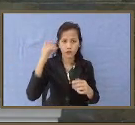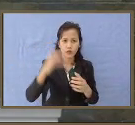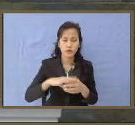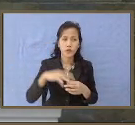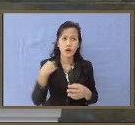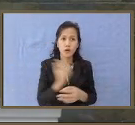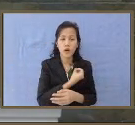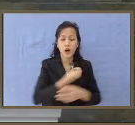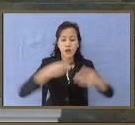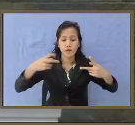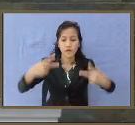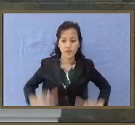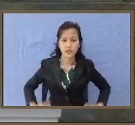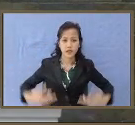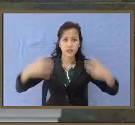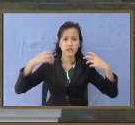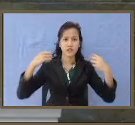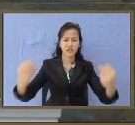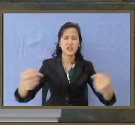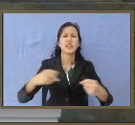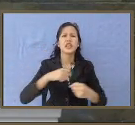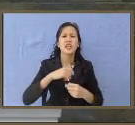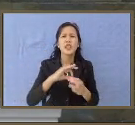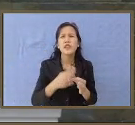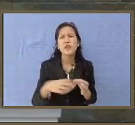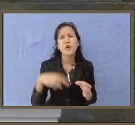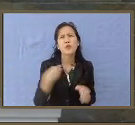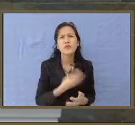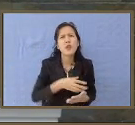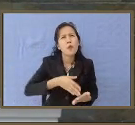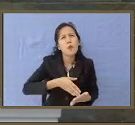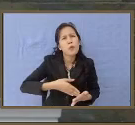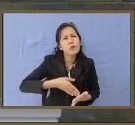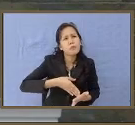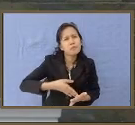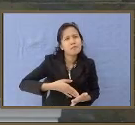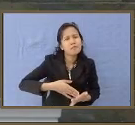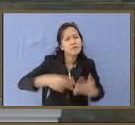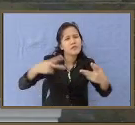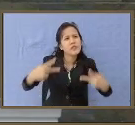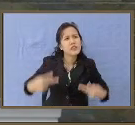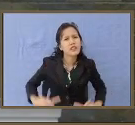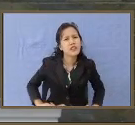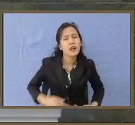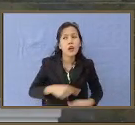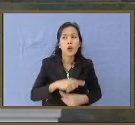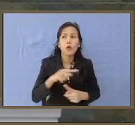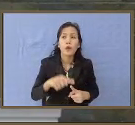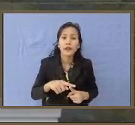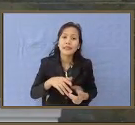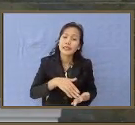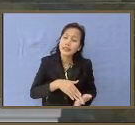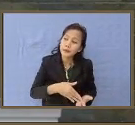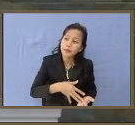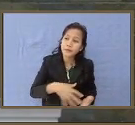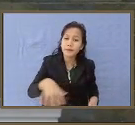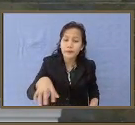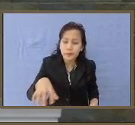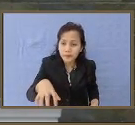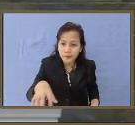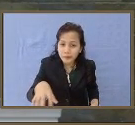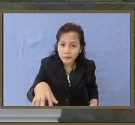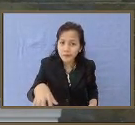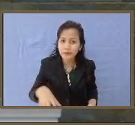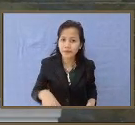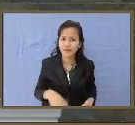na malakas, kapatid, tandaan niyo po ito, pag hindi ka na malakas, habang ikay nanghihina,